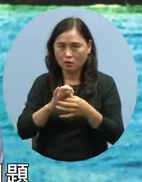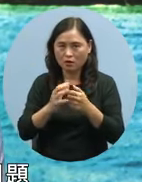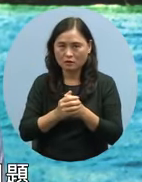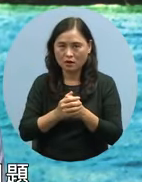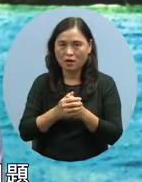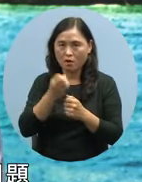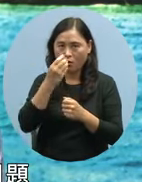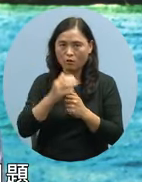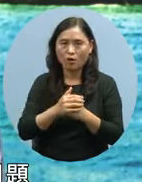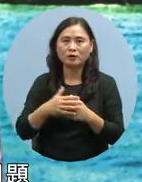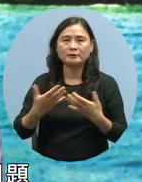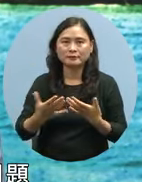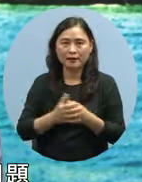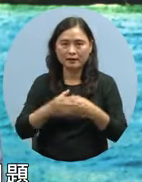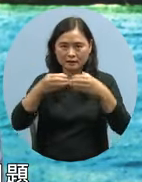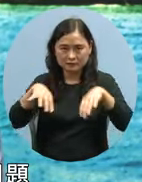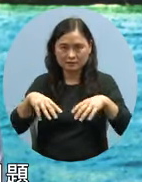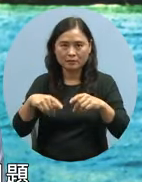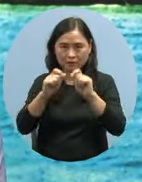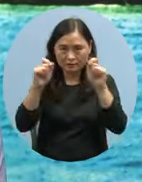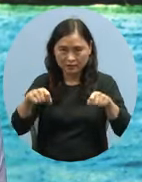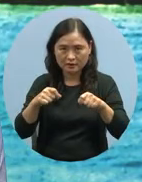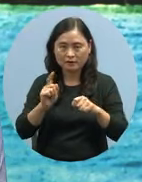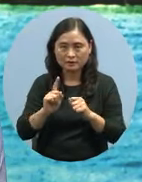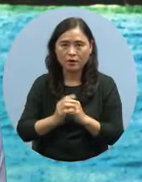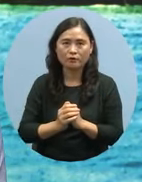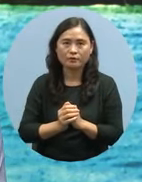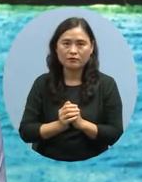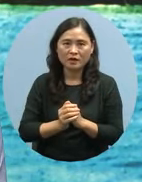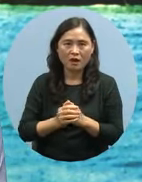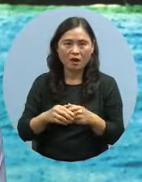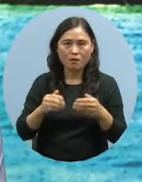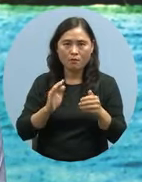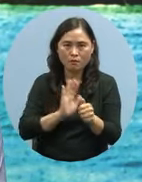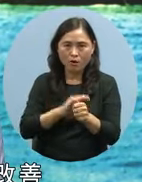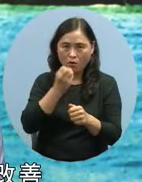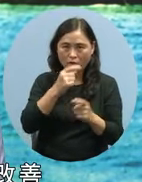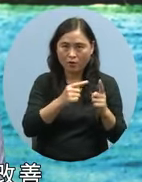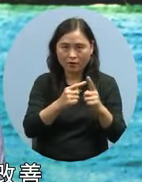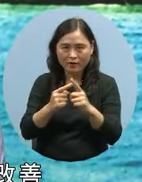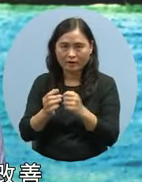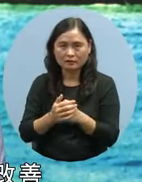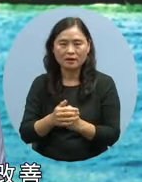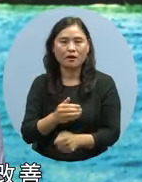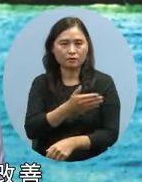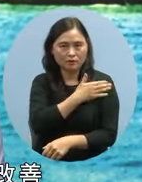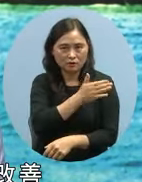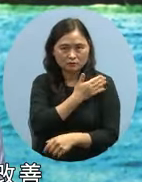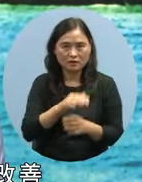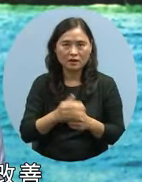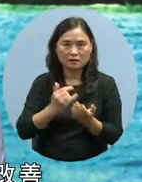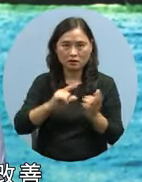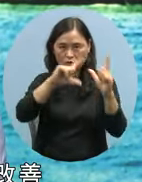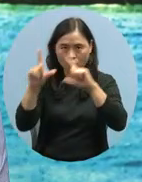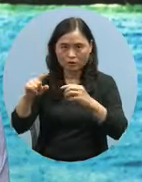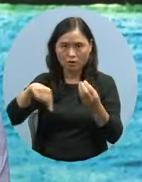點樣去面對香港而家嘅失業嘅問題，點樣可以令到香港嘅整體市民，尤其是打工仔一個嘅生活嘅環境可